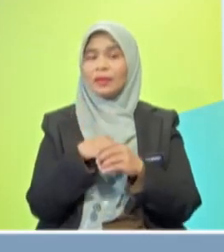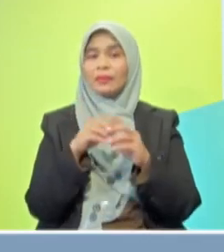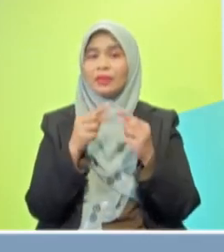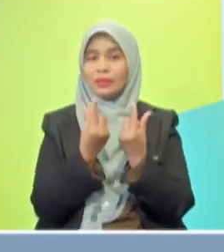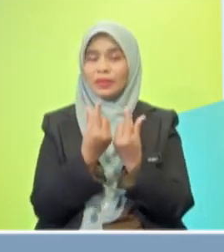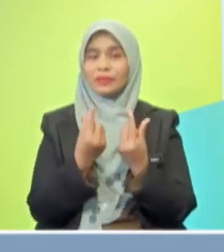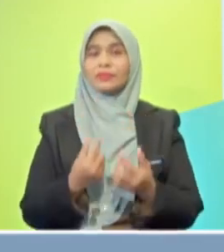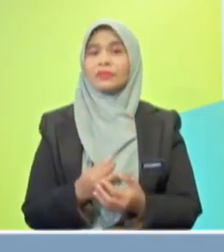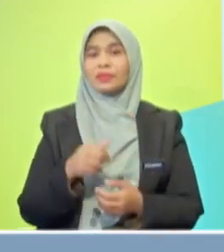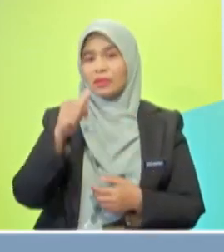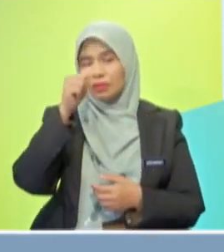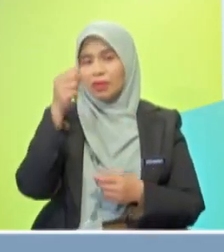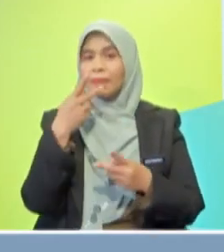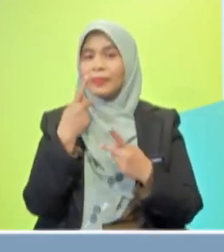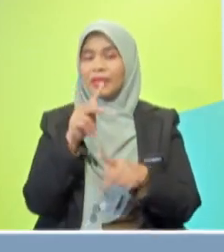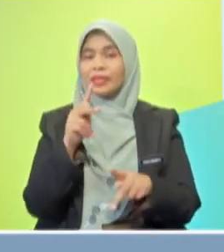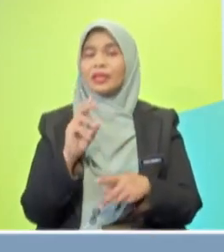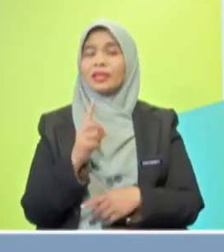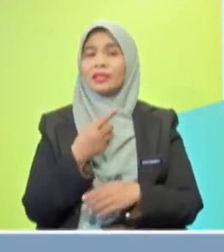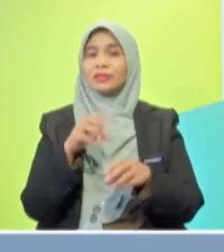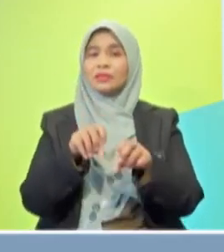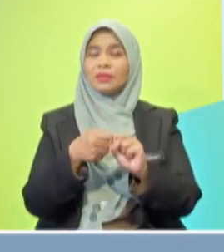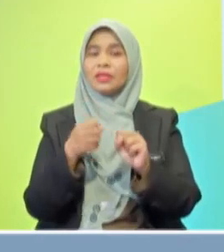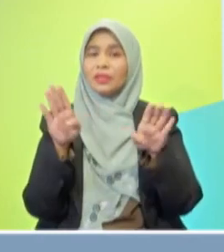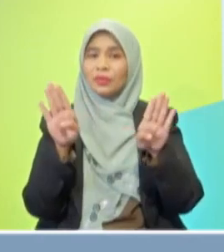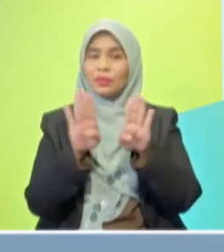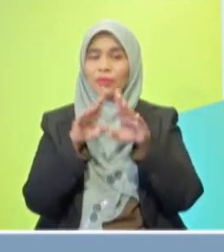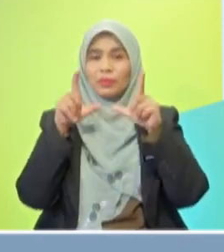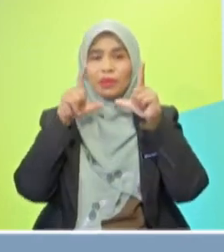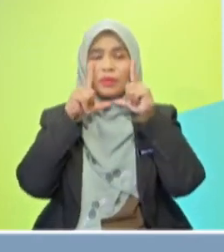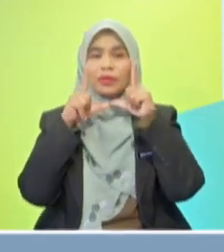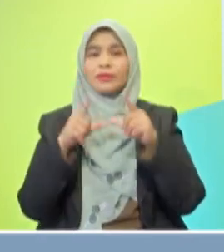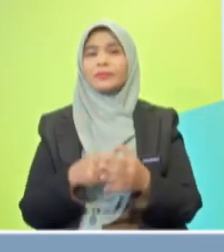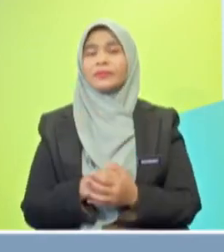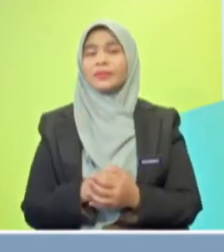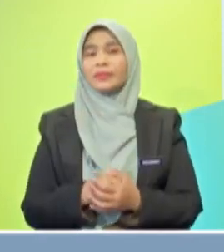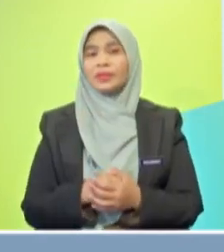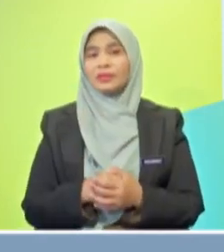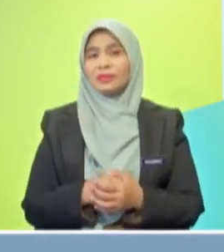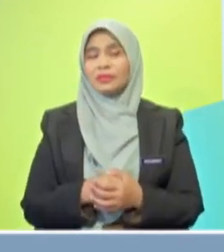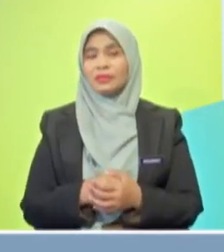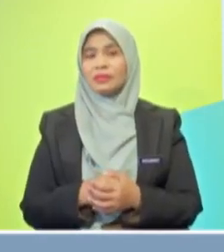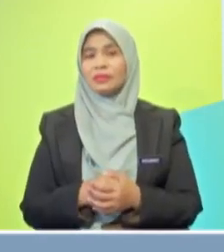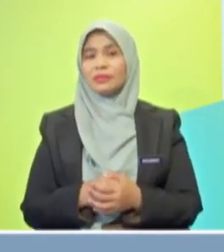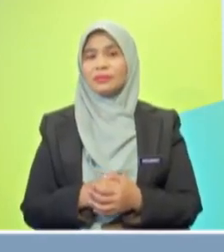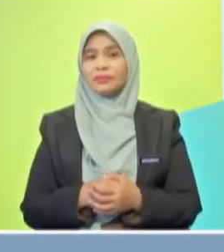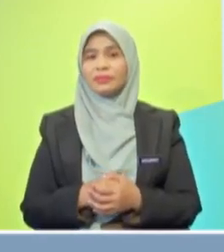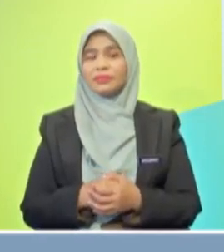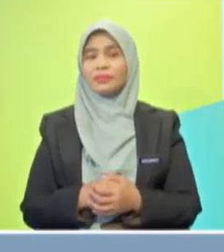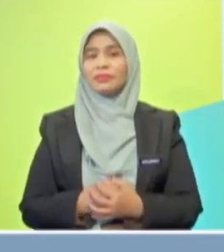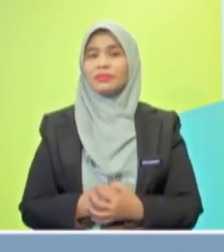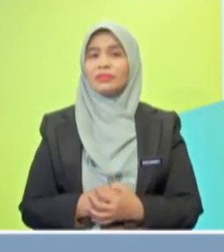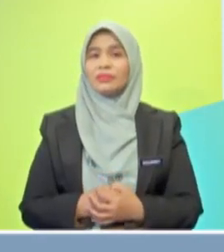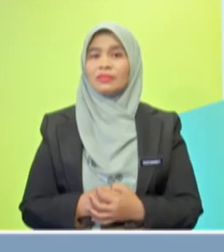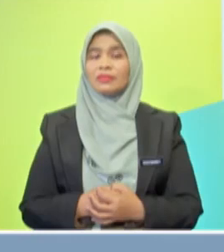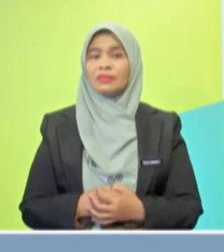Al-Quran yang Allah memerintahkan kita supaya menutup aurat. Ustazah minta Aiman tolong bacakan dalil. Baik, Ustazah.